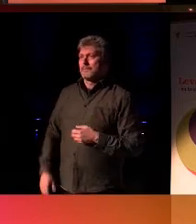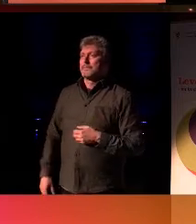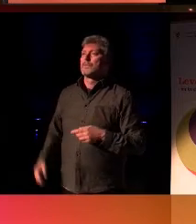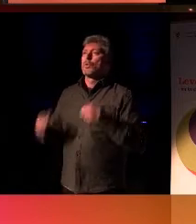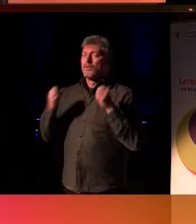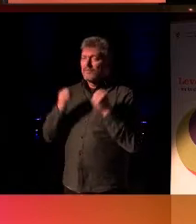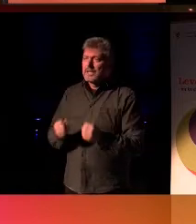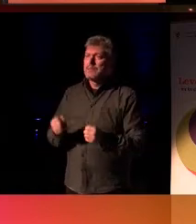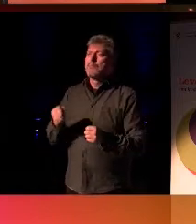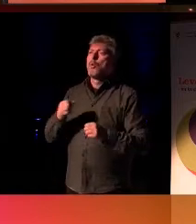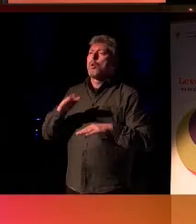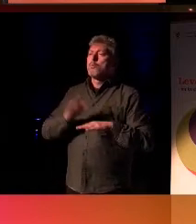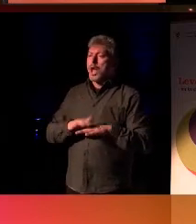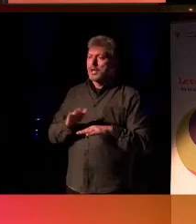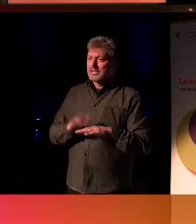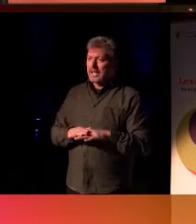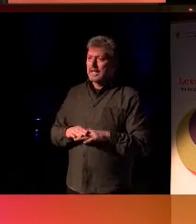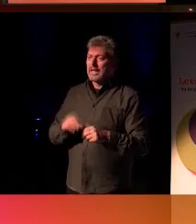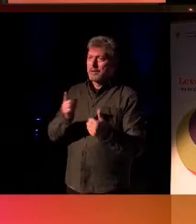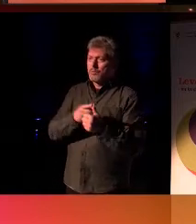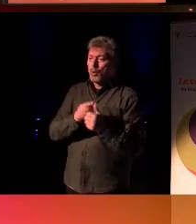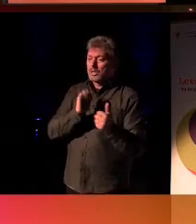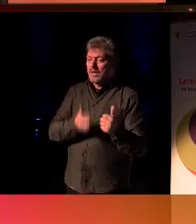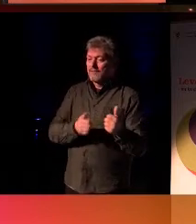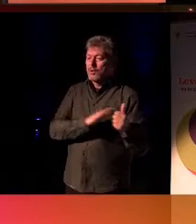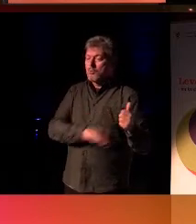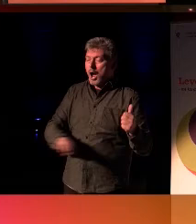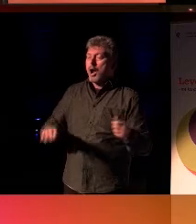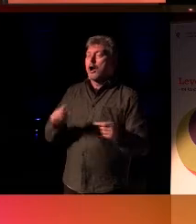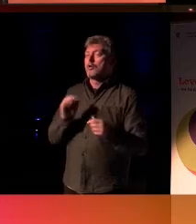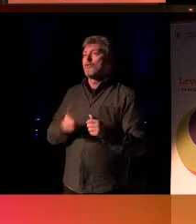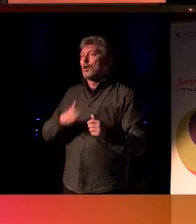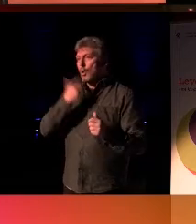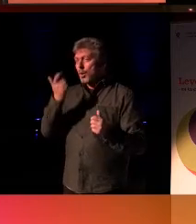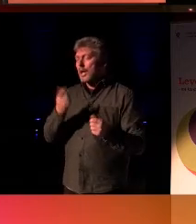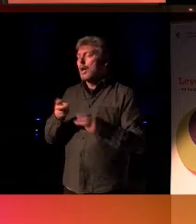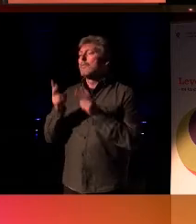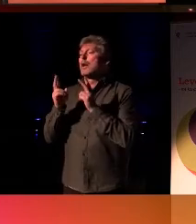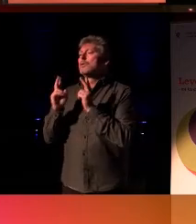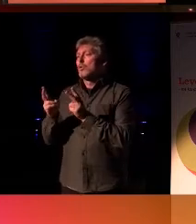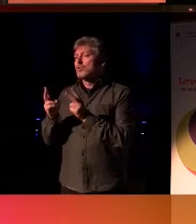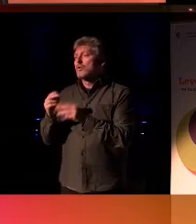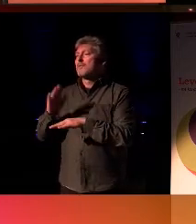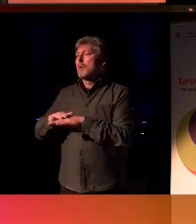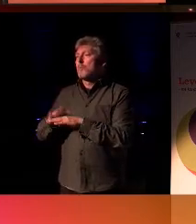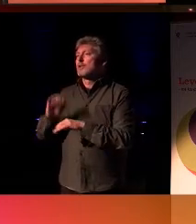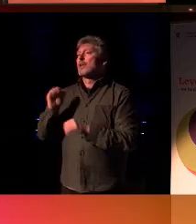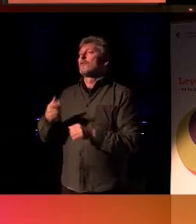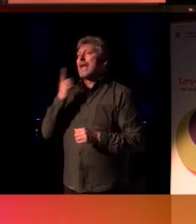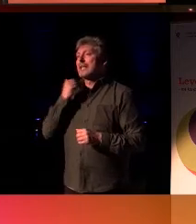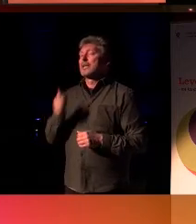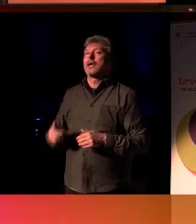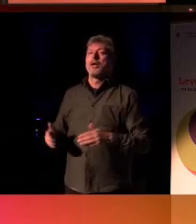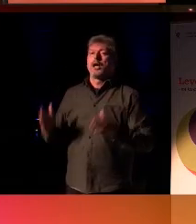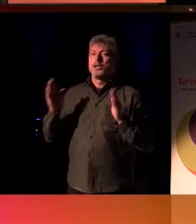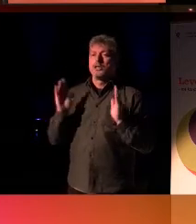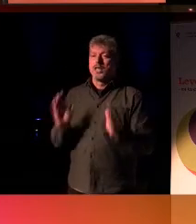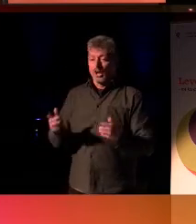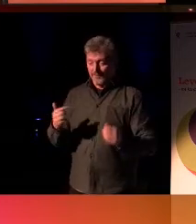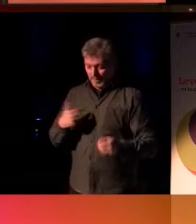Og vi må planlegge både for barna og de unge, og vi må planlegge for de eldre. Takk for meg.